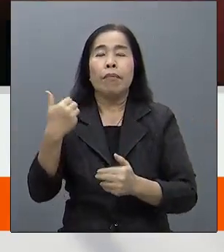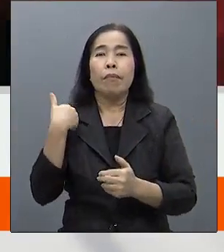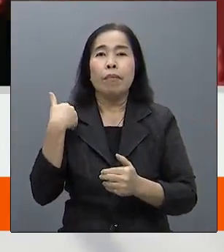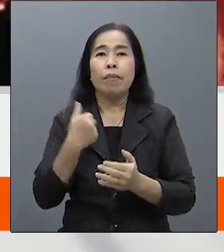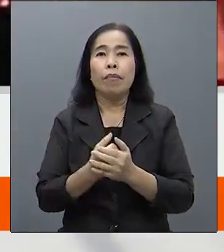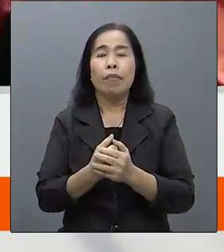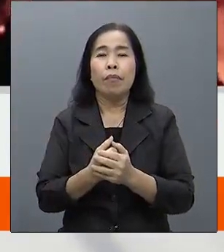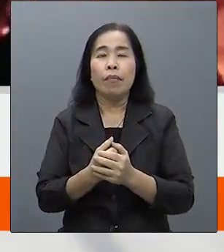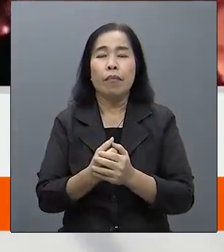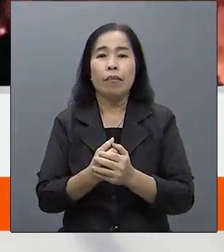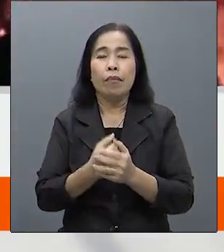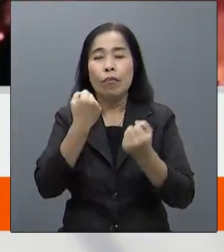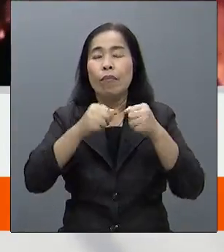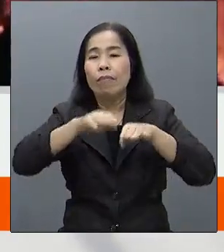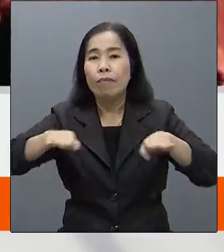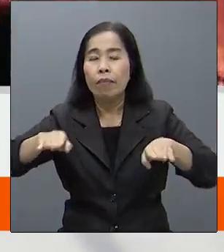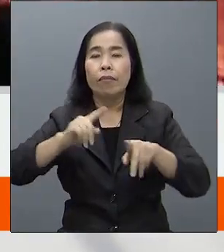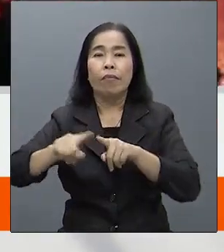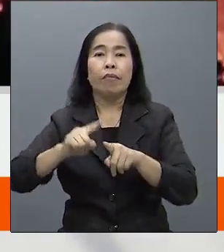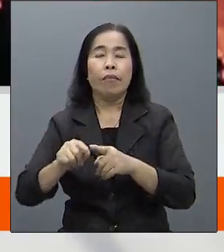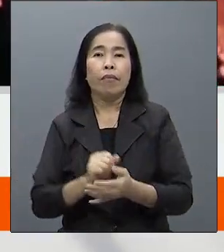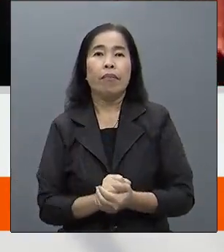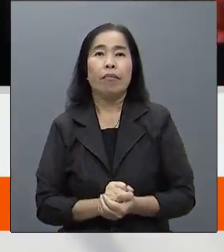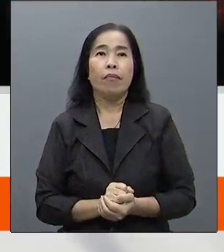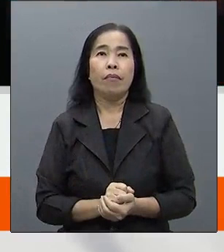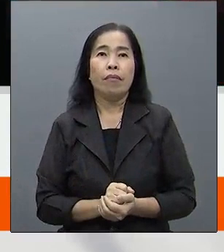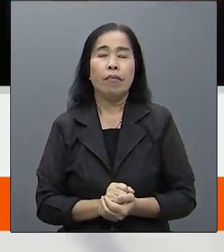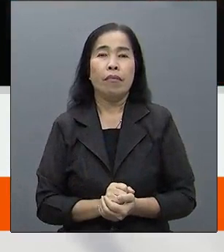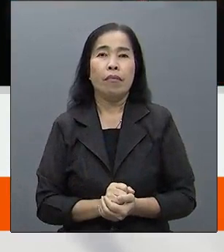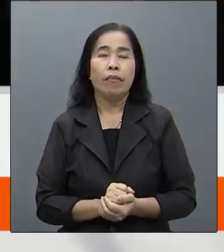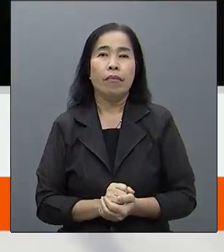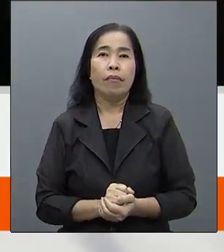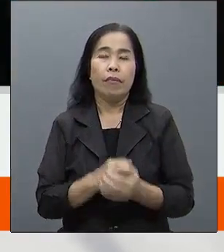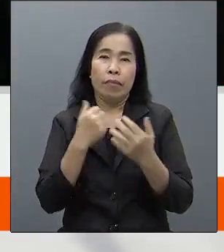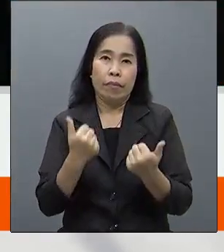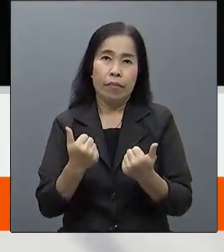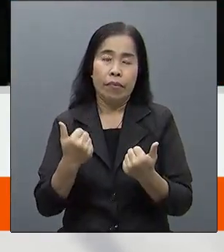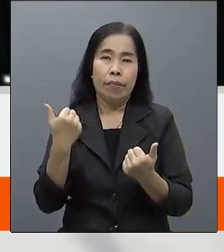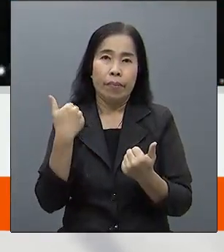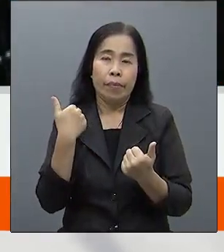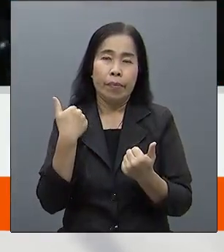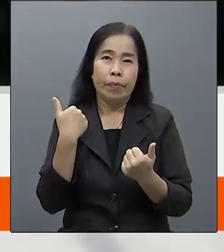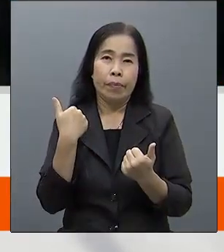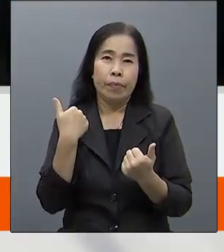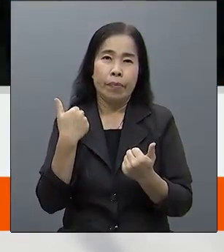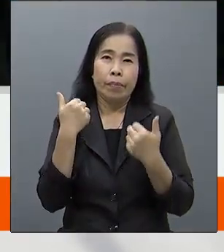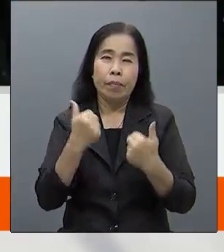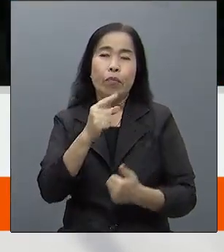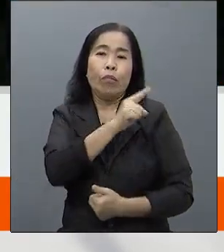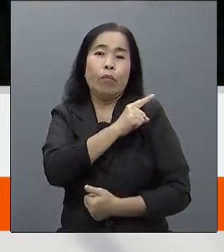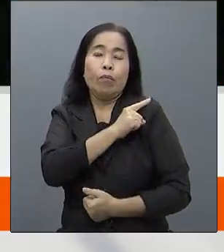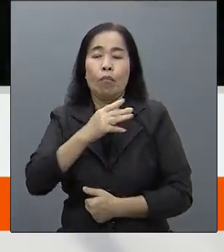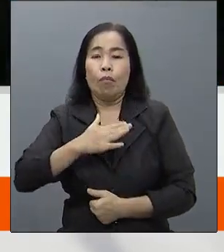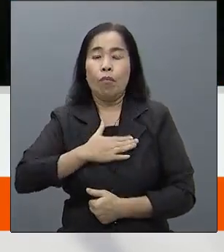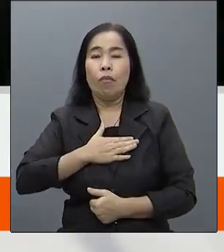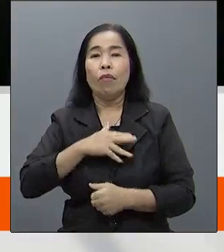าที่ในคืนนะครับเราได้ส่งตรงนี้จากศูนย์เขต3ปราจีนบุรีนะครับซึ่งรับผิดชอบจังหวัดนครนายกเนี่ยนะครับ